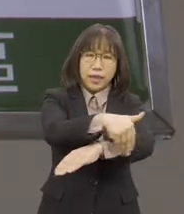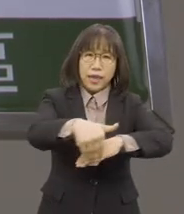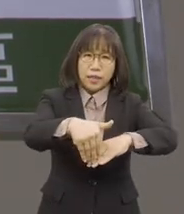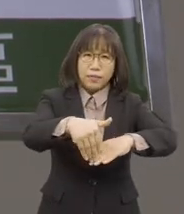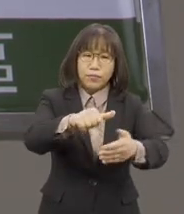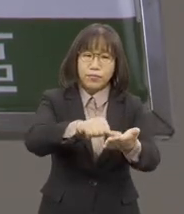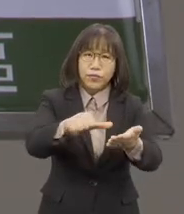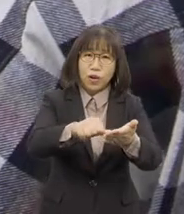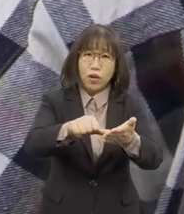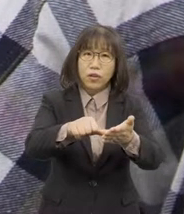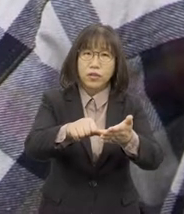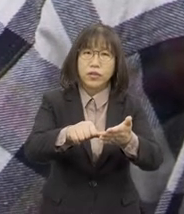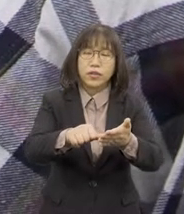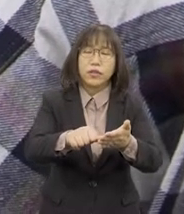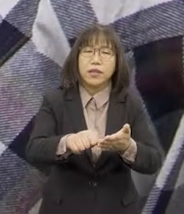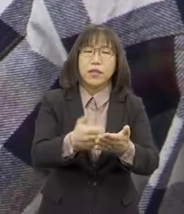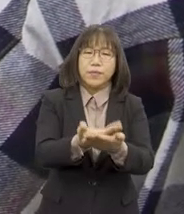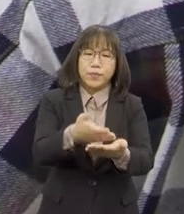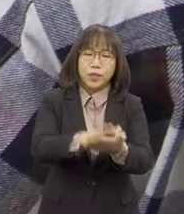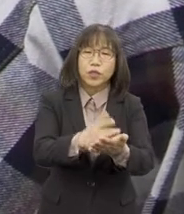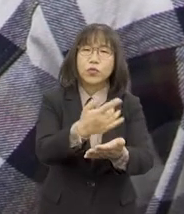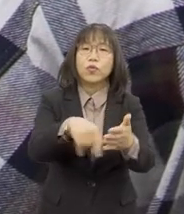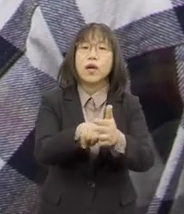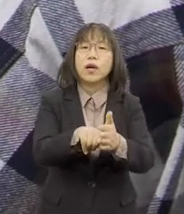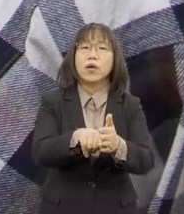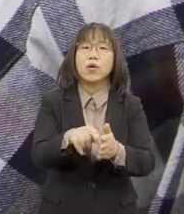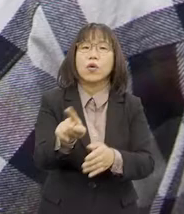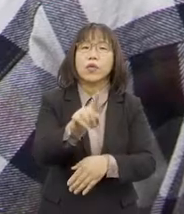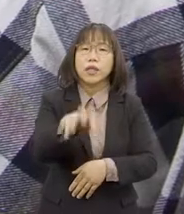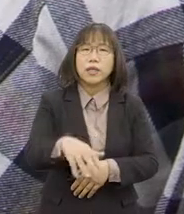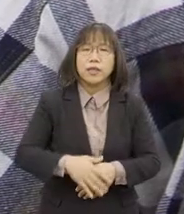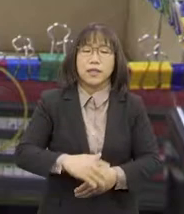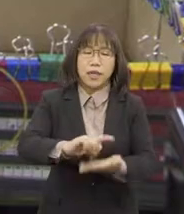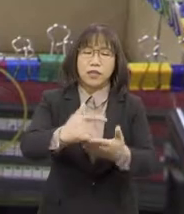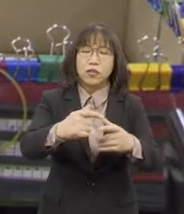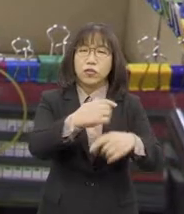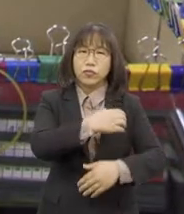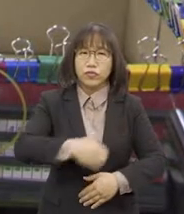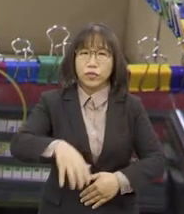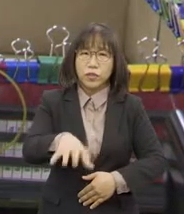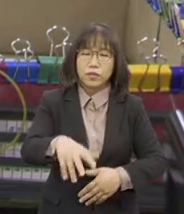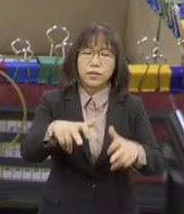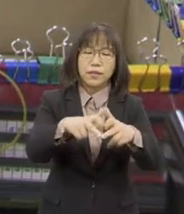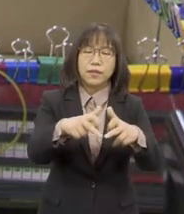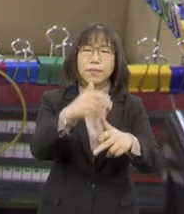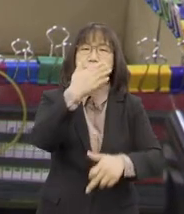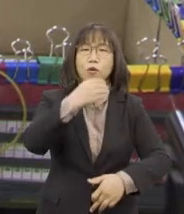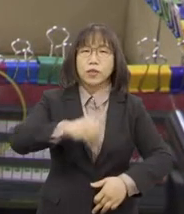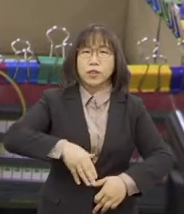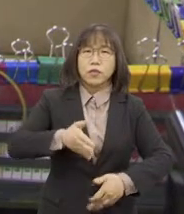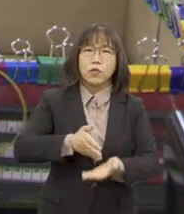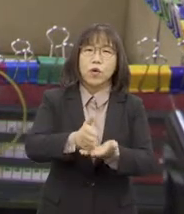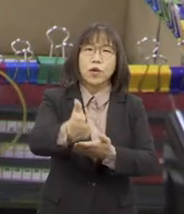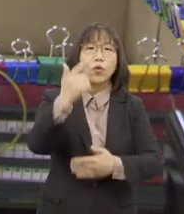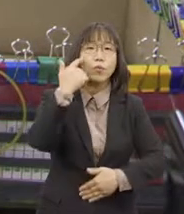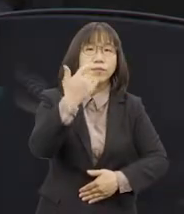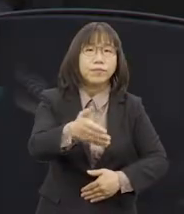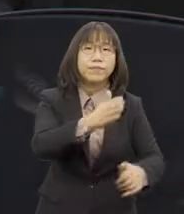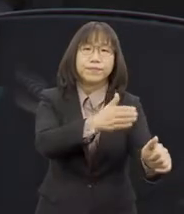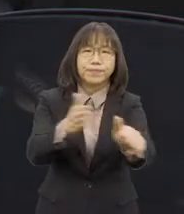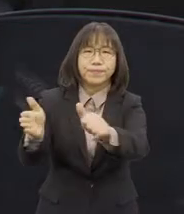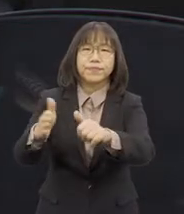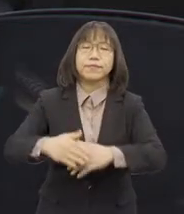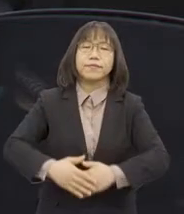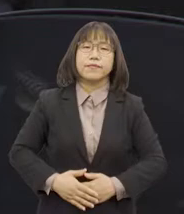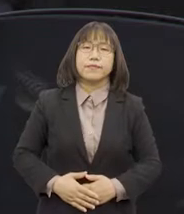2021년 장애인 이동 보조기기 수리 및 긴급 출동 서비스에 대한 자세한 사항은 강서구청 장애인복지과로 문의하면